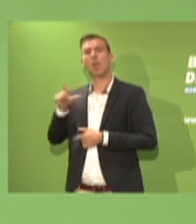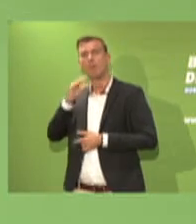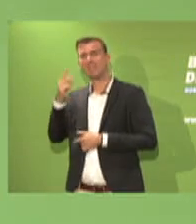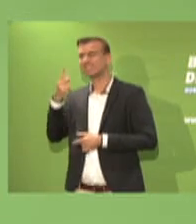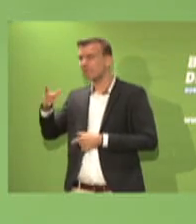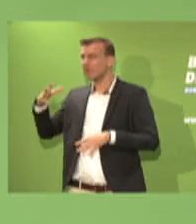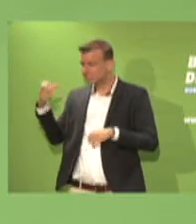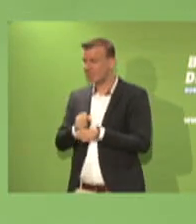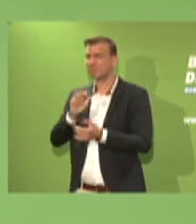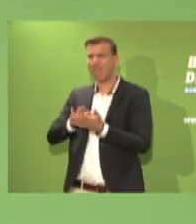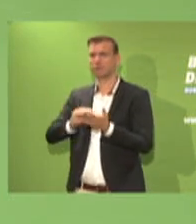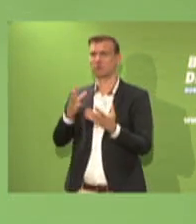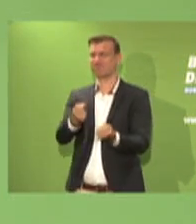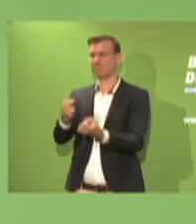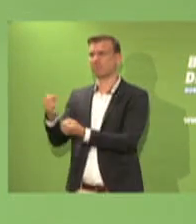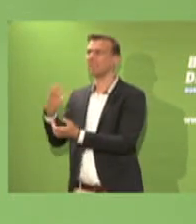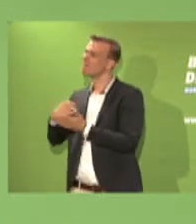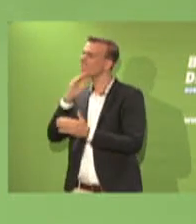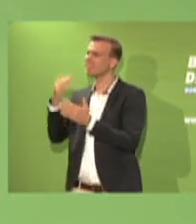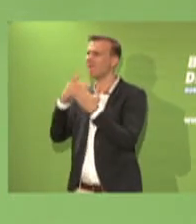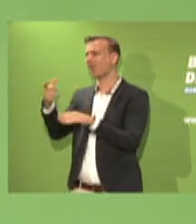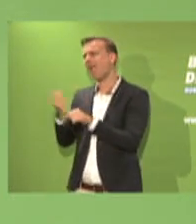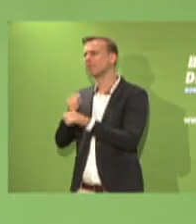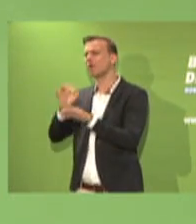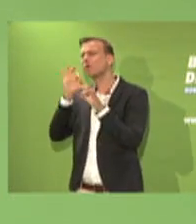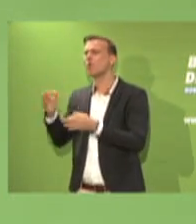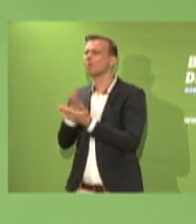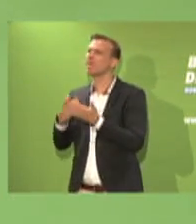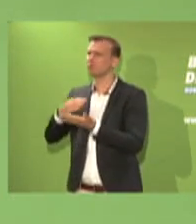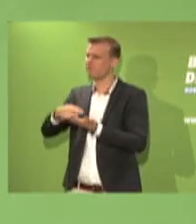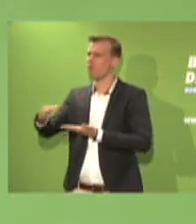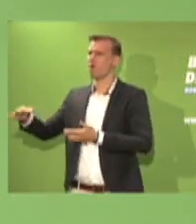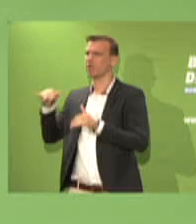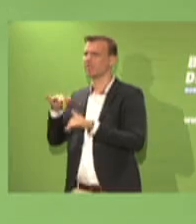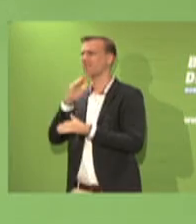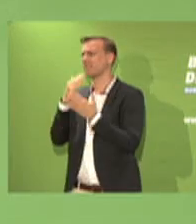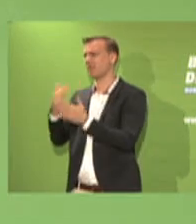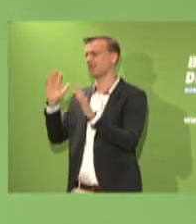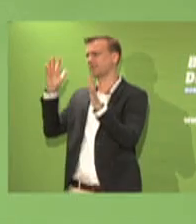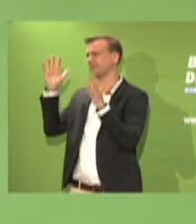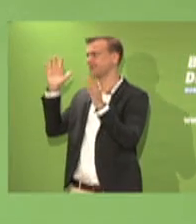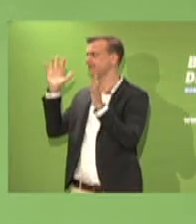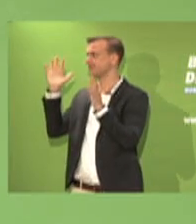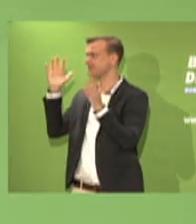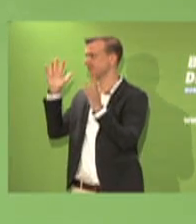Stelle ein ganz, ganz großes Dankeschön für deine Arbeit, dass eben gute Bildung vor Ort weiter möglich ist.